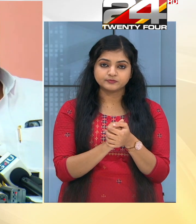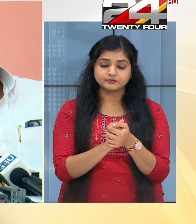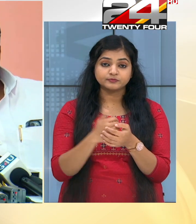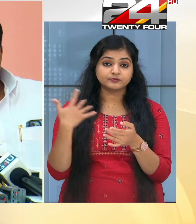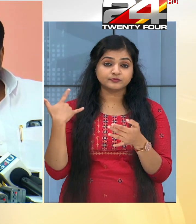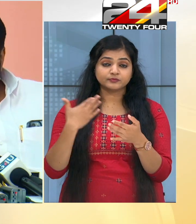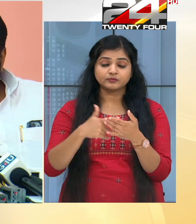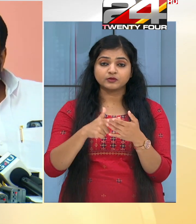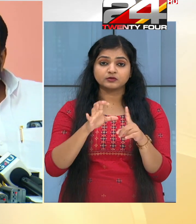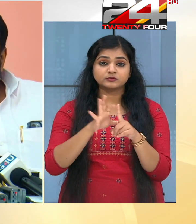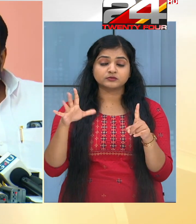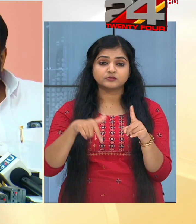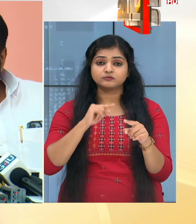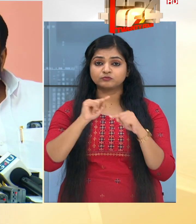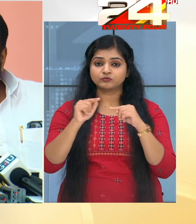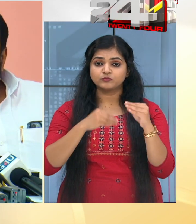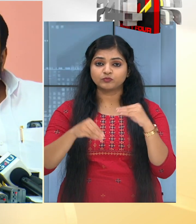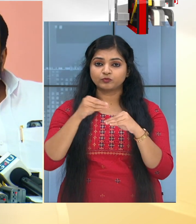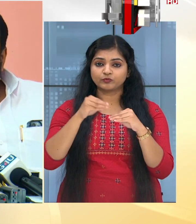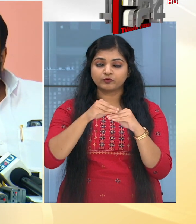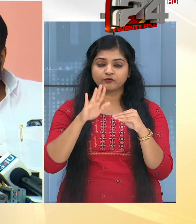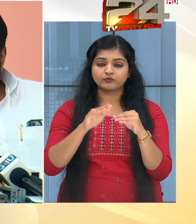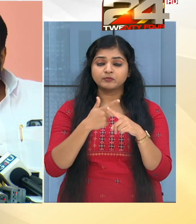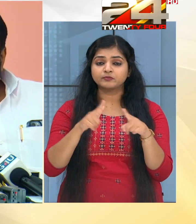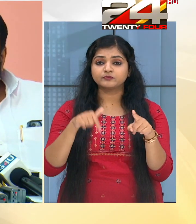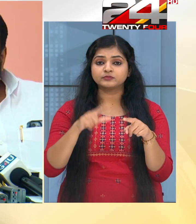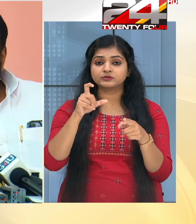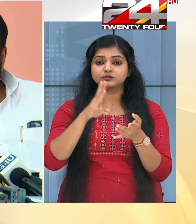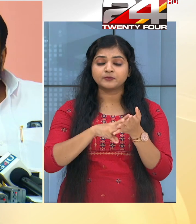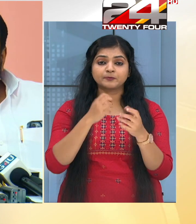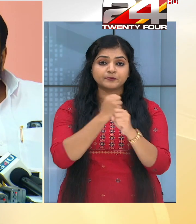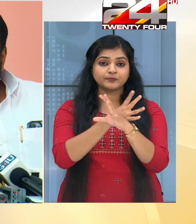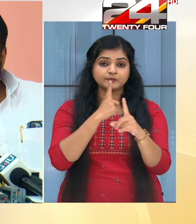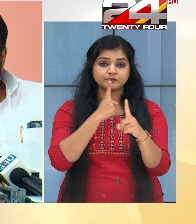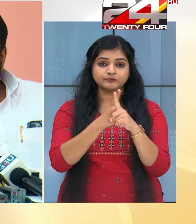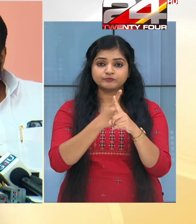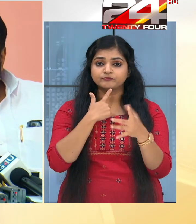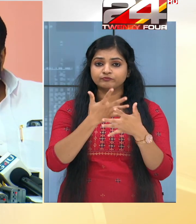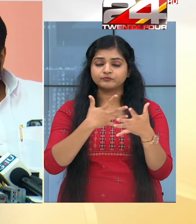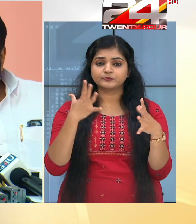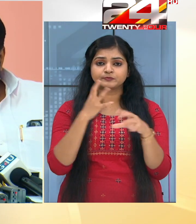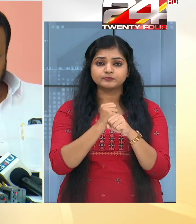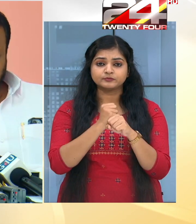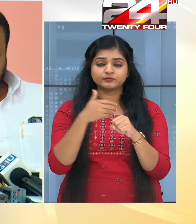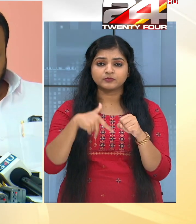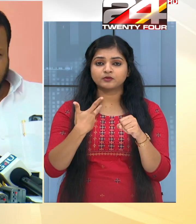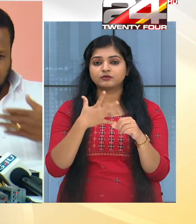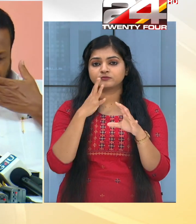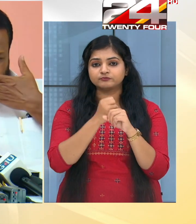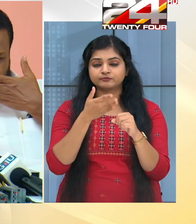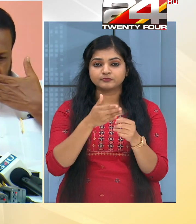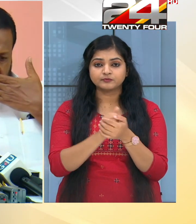ഇത്രയും വലിയ ഗുരുതരമായ ആരോപണം ഉണ്ടായിട്ടും മുഖ്യമന്ത്രി മാധ്യമങ്ങളെ കാണാതിരിക്കുന്നതിൻ്റെ രഹസ്യം ഇതല്ലേ?